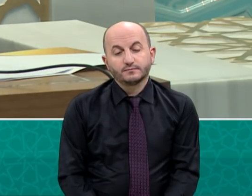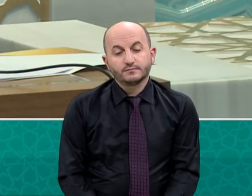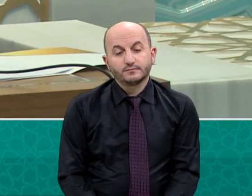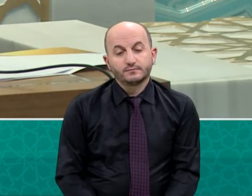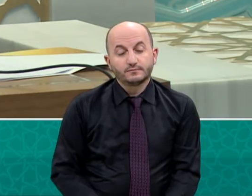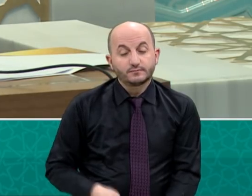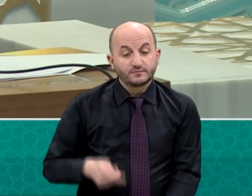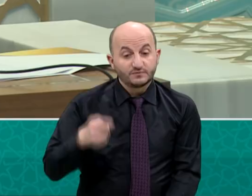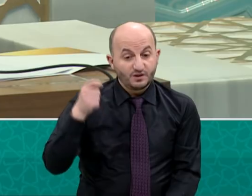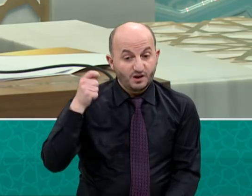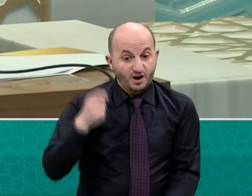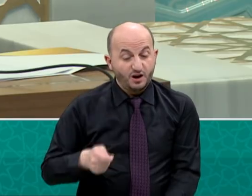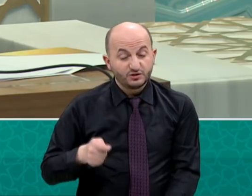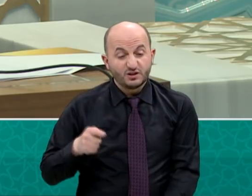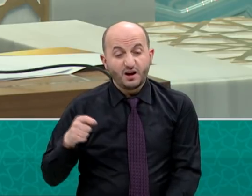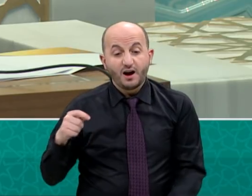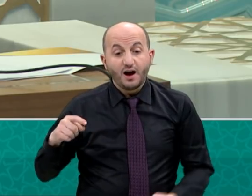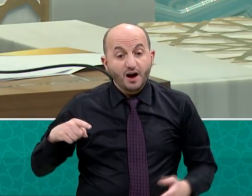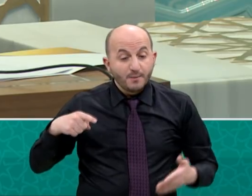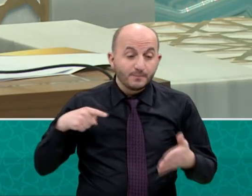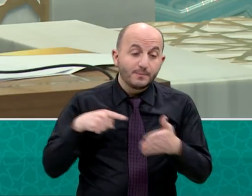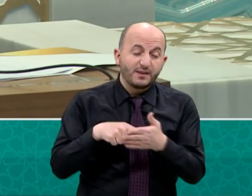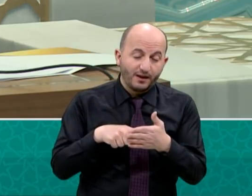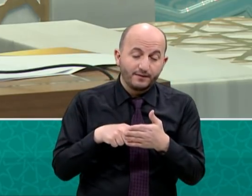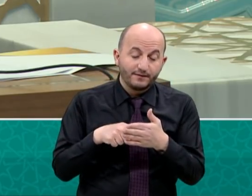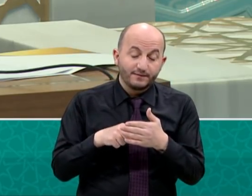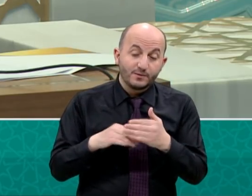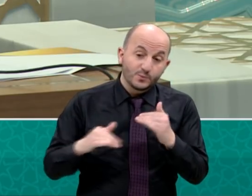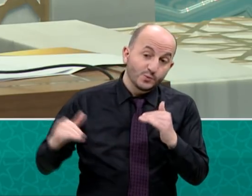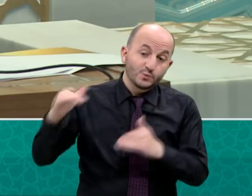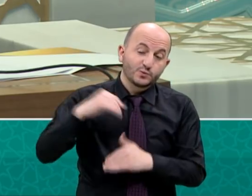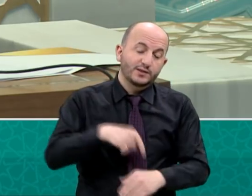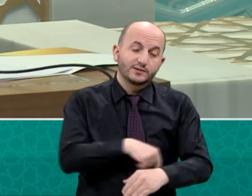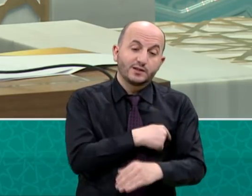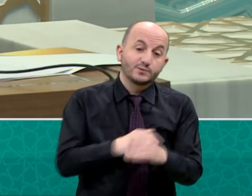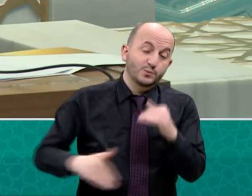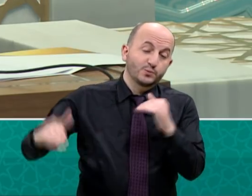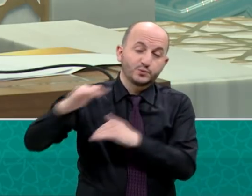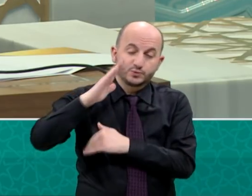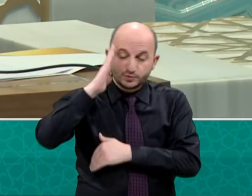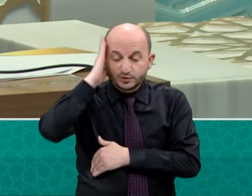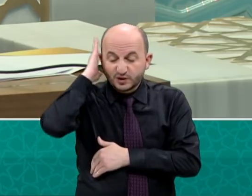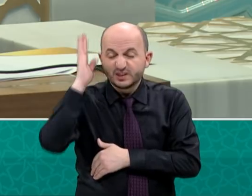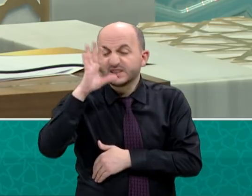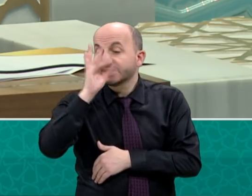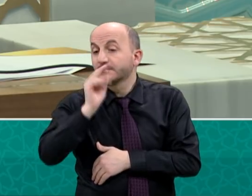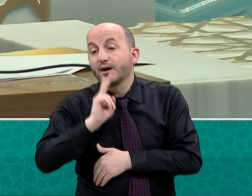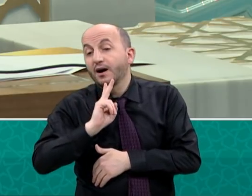hakiki menzil, yüksek derece ve üstün şeref. Kime aittir